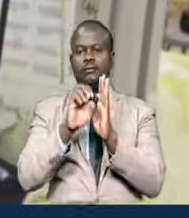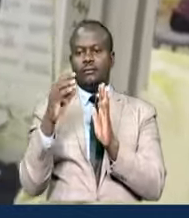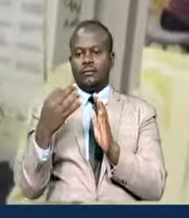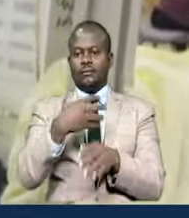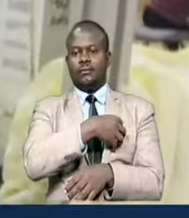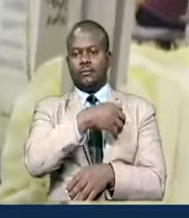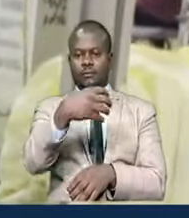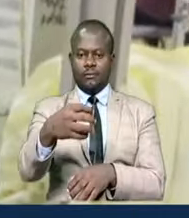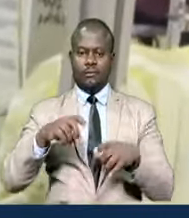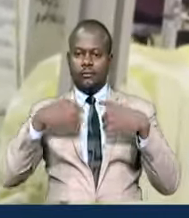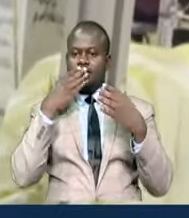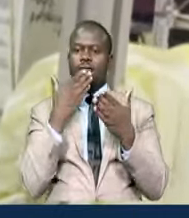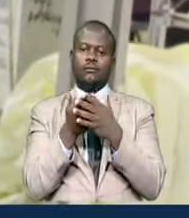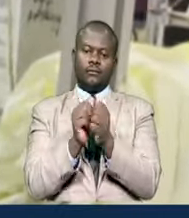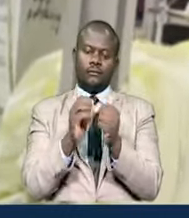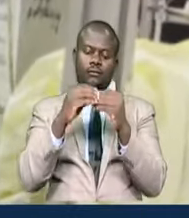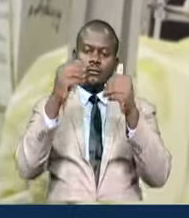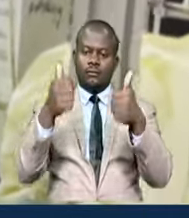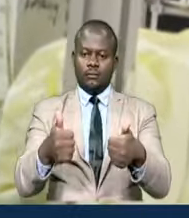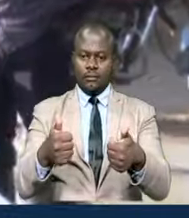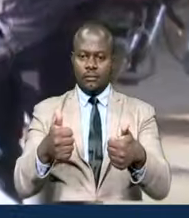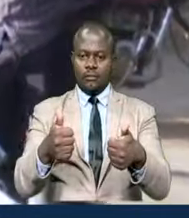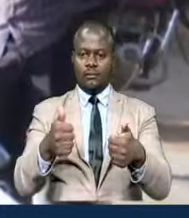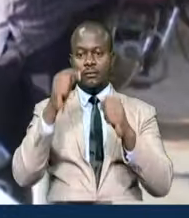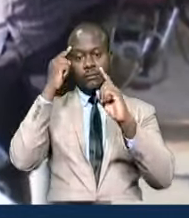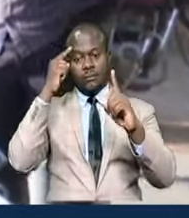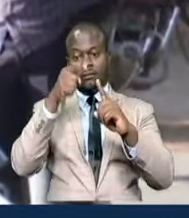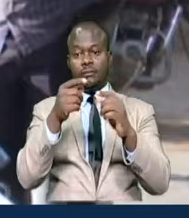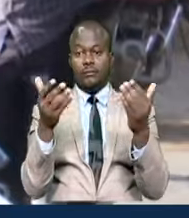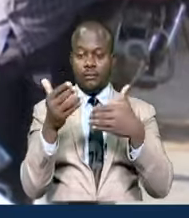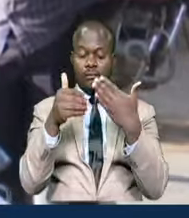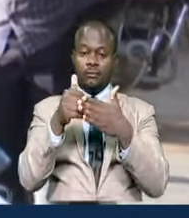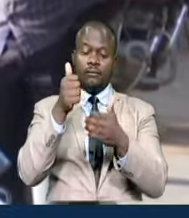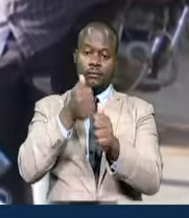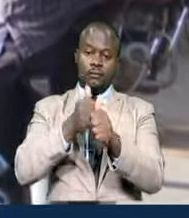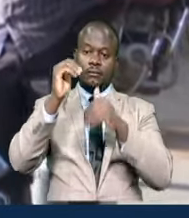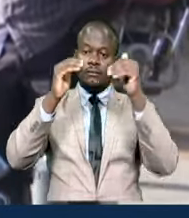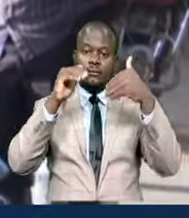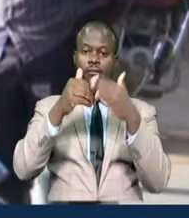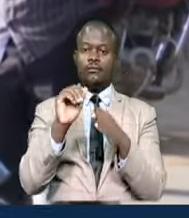ubukungu, imibereho myiza n'imiyoborere myiza. Intego ikaba ari uko buri rwego